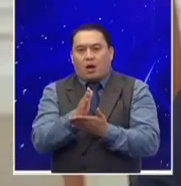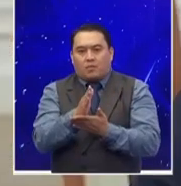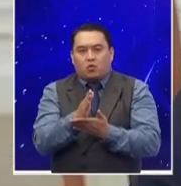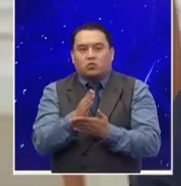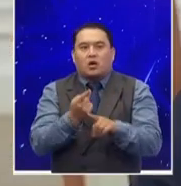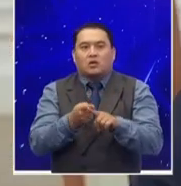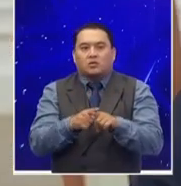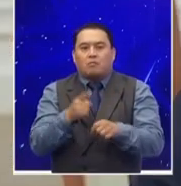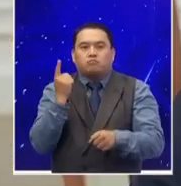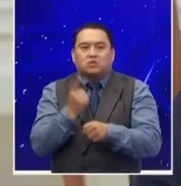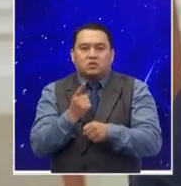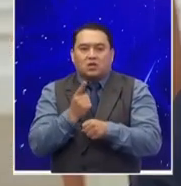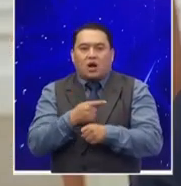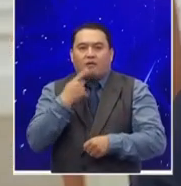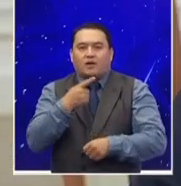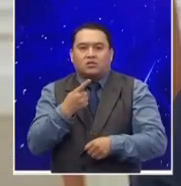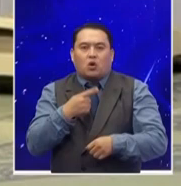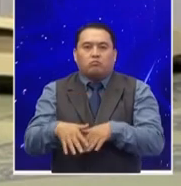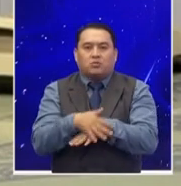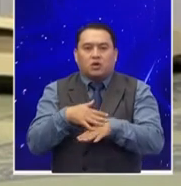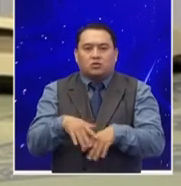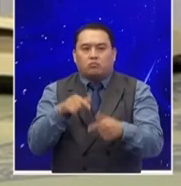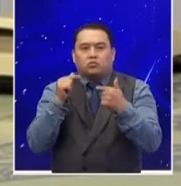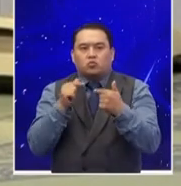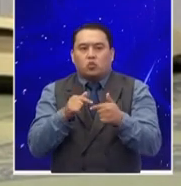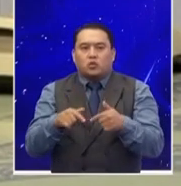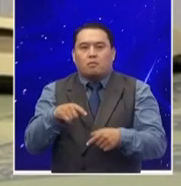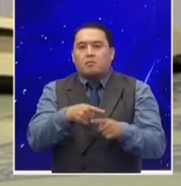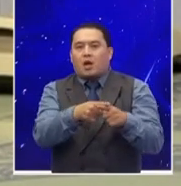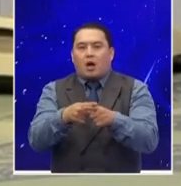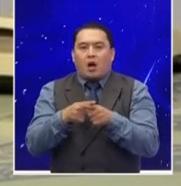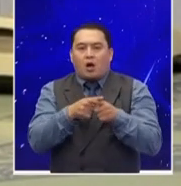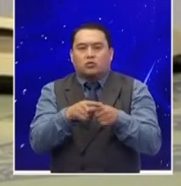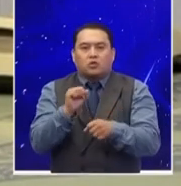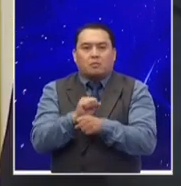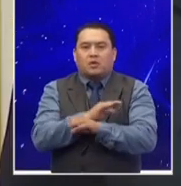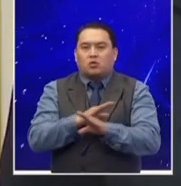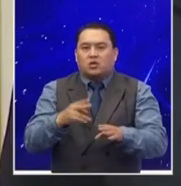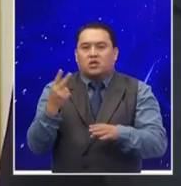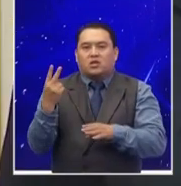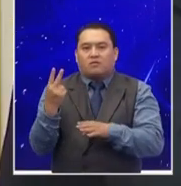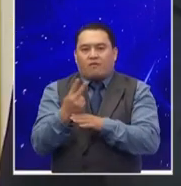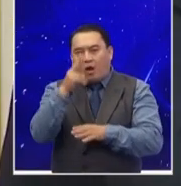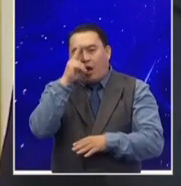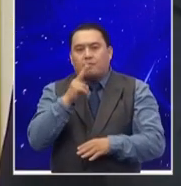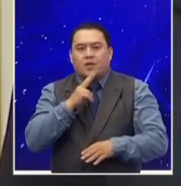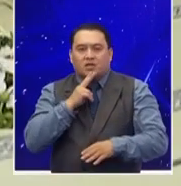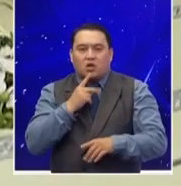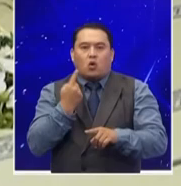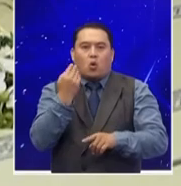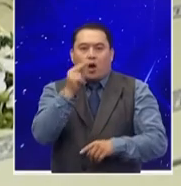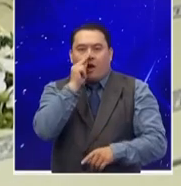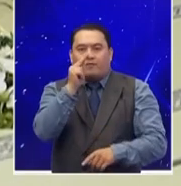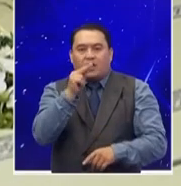это должны пресечь», — говорит он. Массовые народные протесты в Белоруссии не прекращаются уже 2,5 месяца.